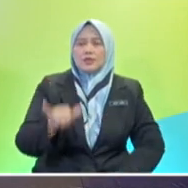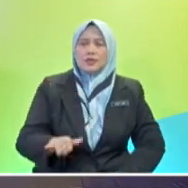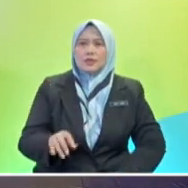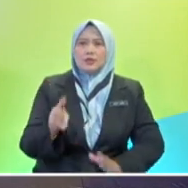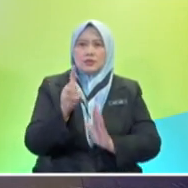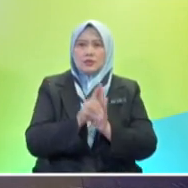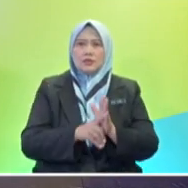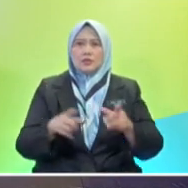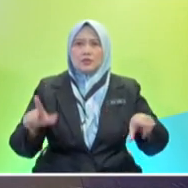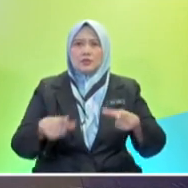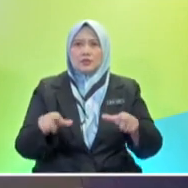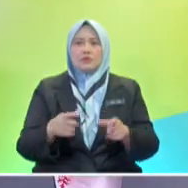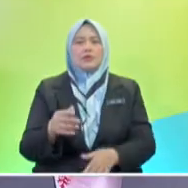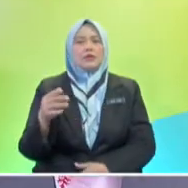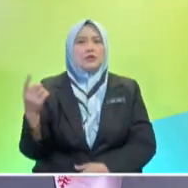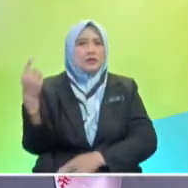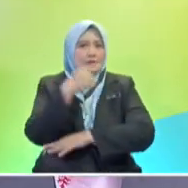ini. Baiklah, jadi